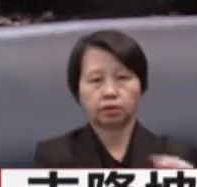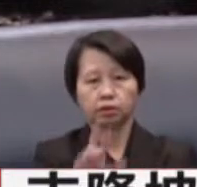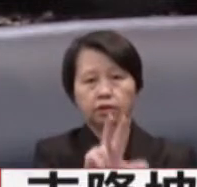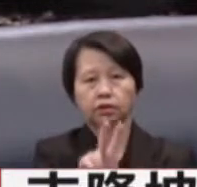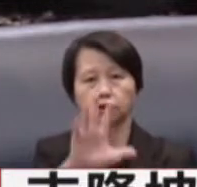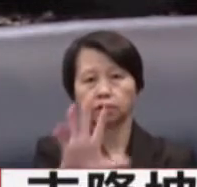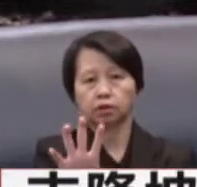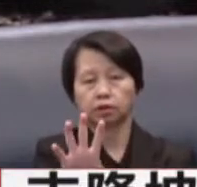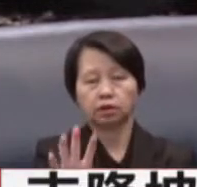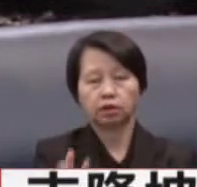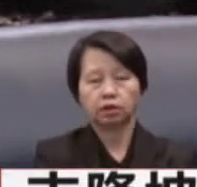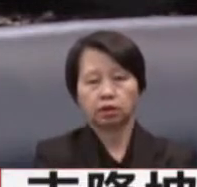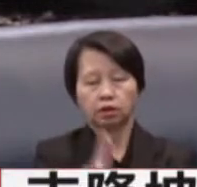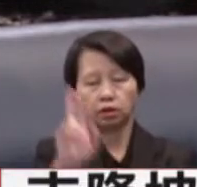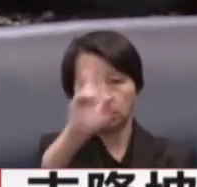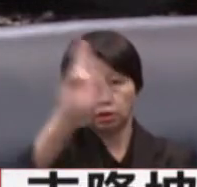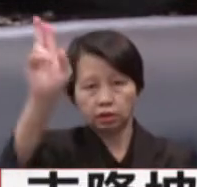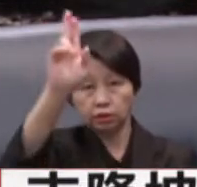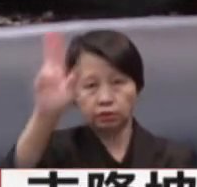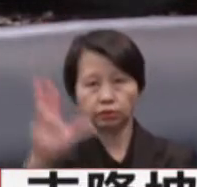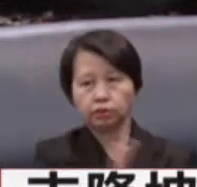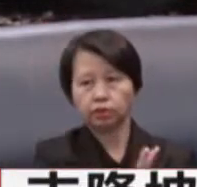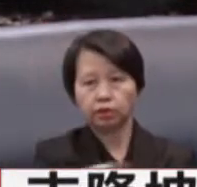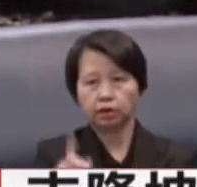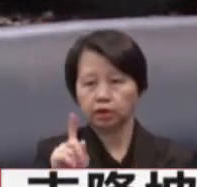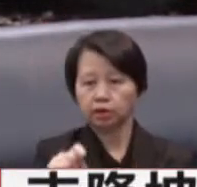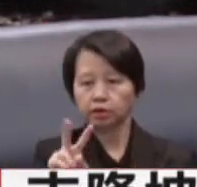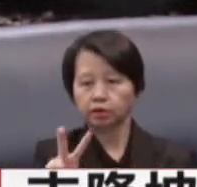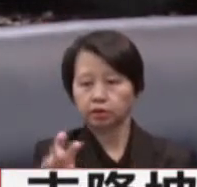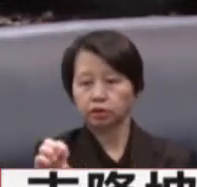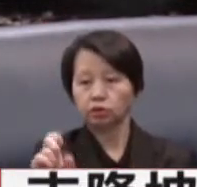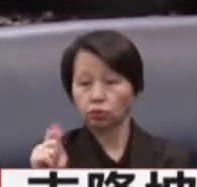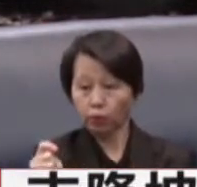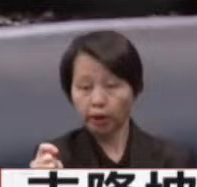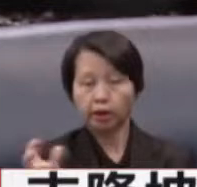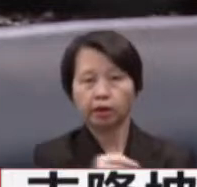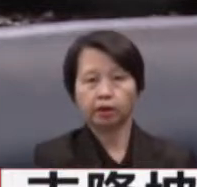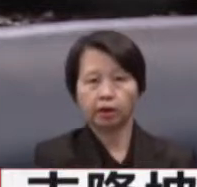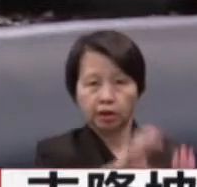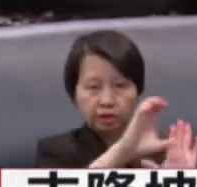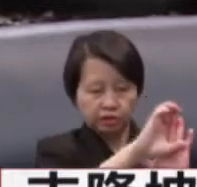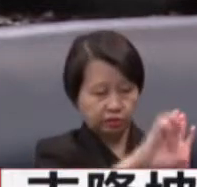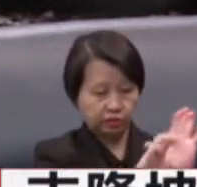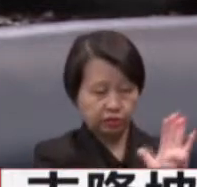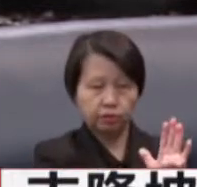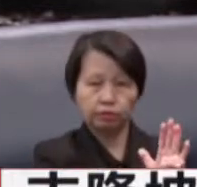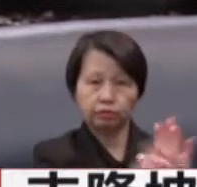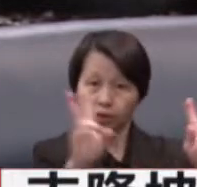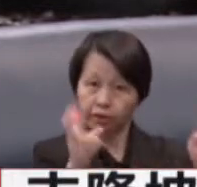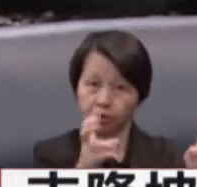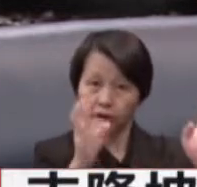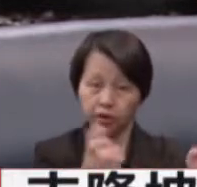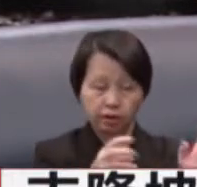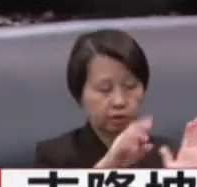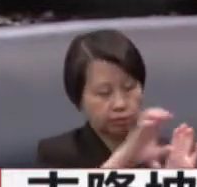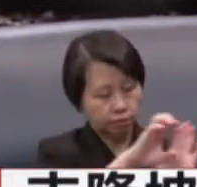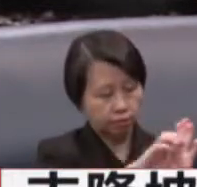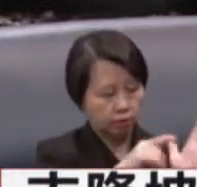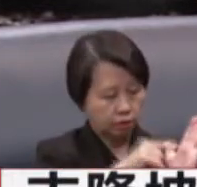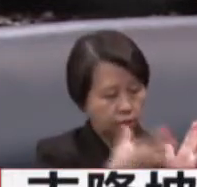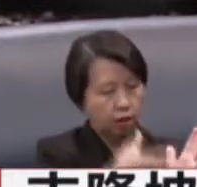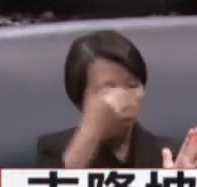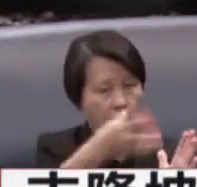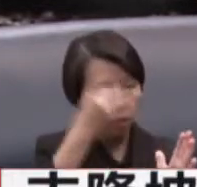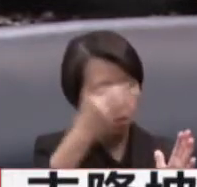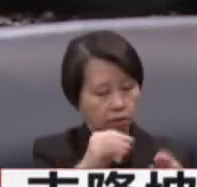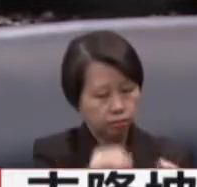35 institusi pengajian tinggi dan juga TVET. Dan di mana silibus mata pelajaran ini telah menjadi sumber